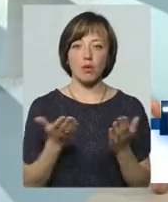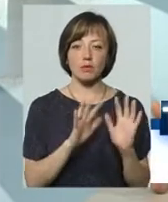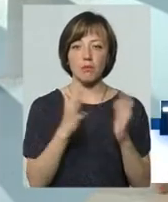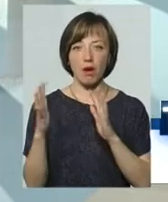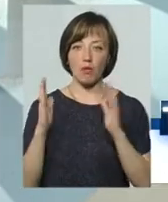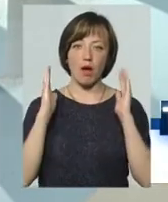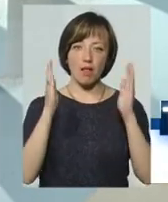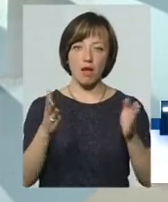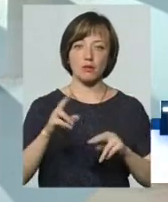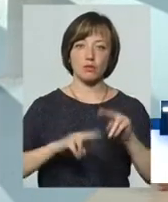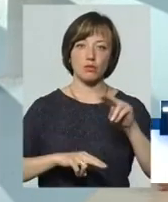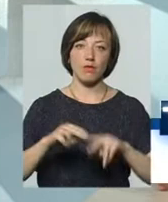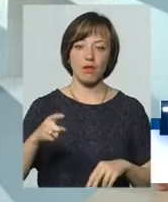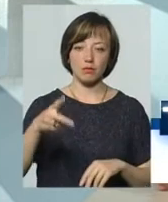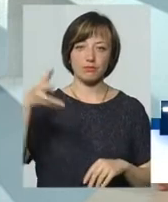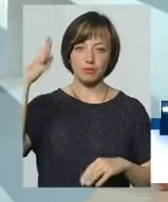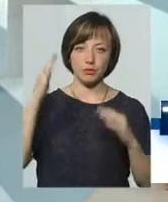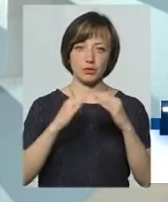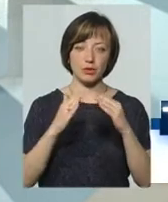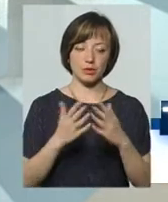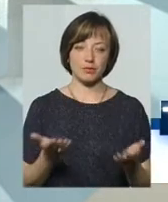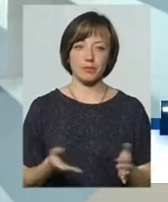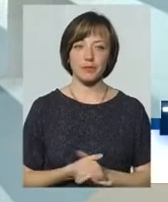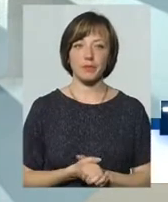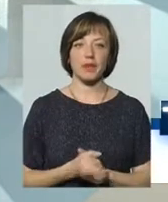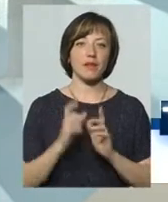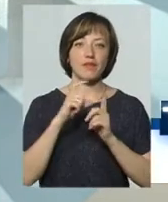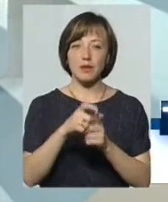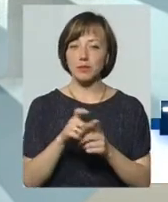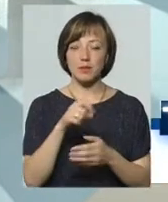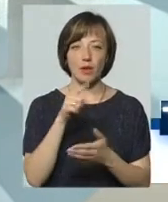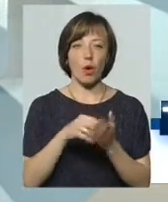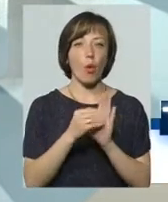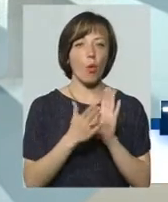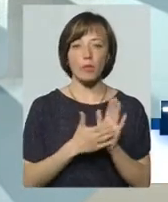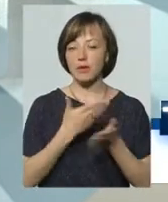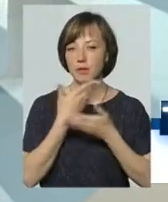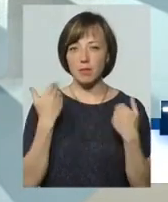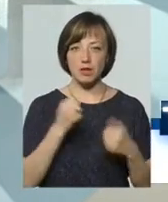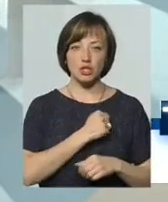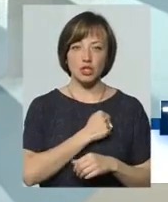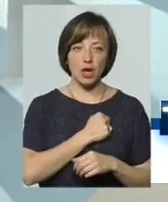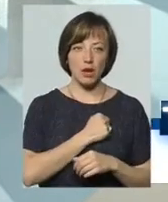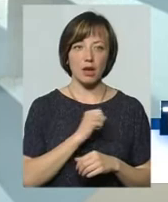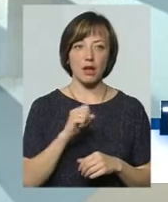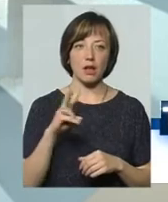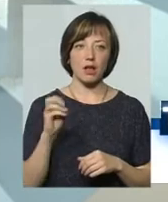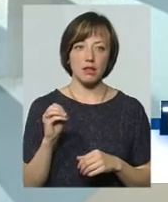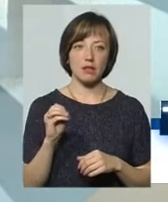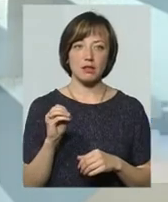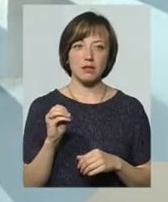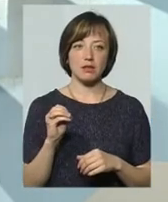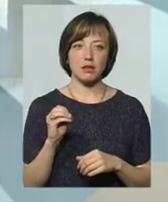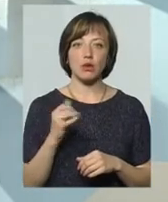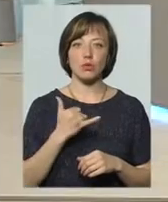якоїсь алеї збудували багатоповерхівку і якийсь комплекс. Тобто відповідь на питання, що обліку не ведеться, на жаль, а проте зараз... Хоча в нас